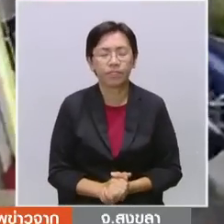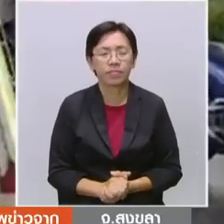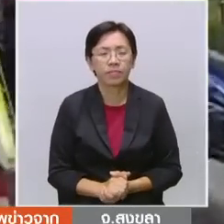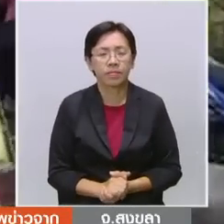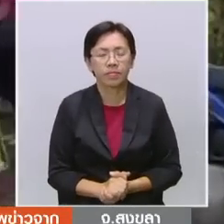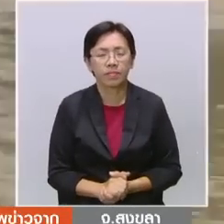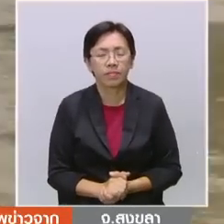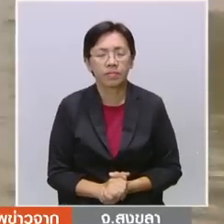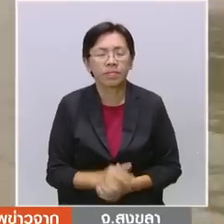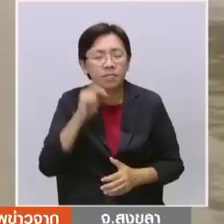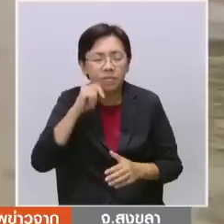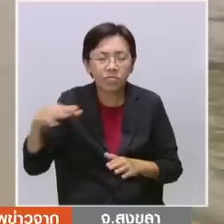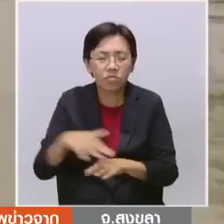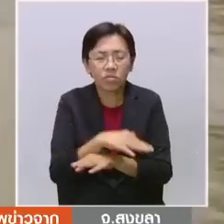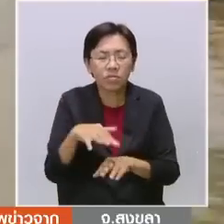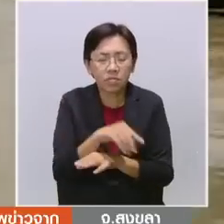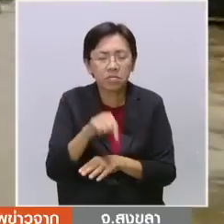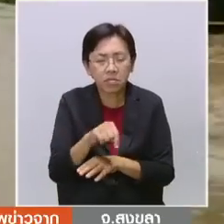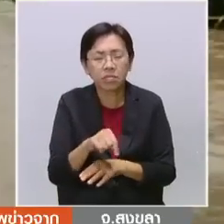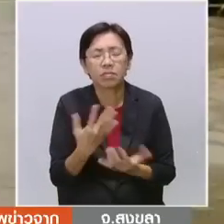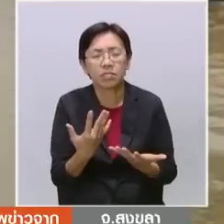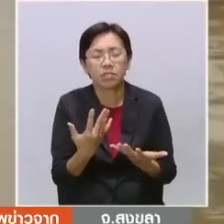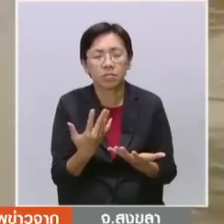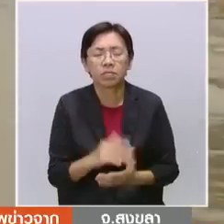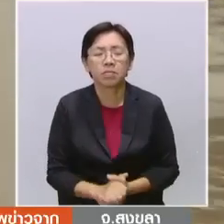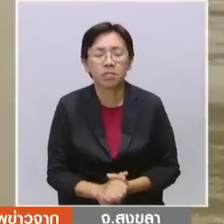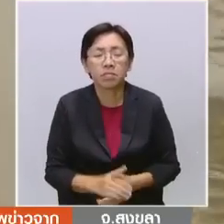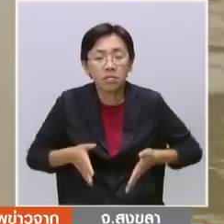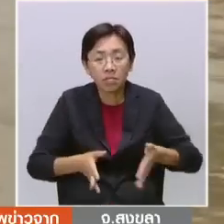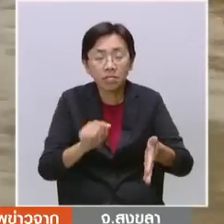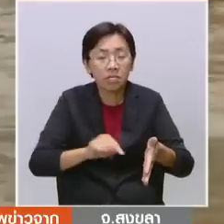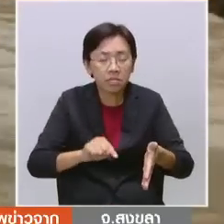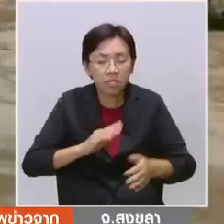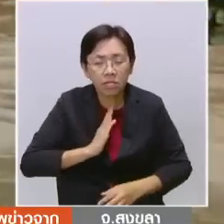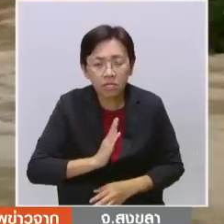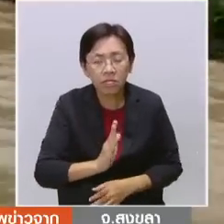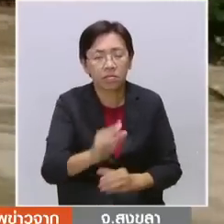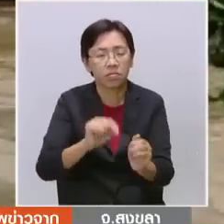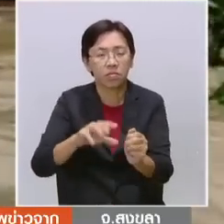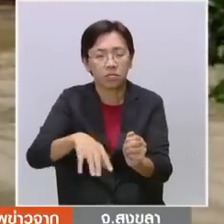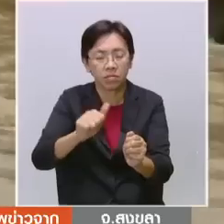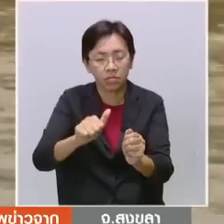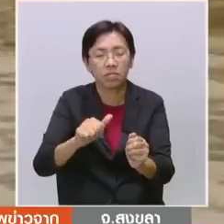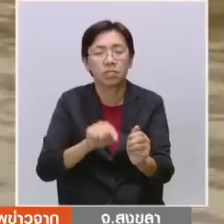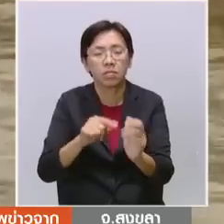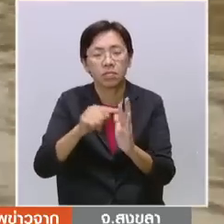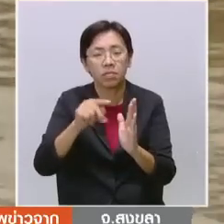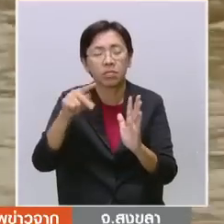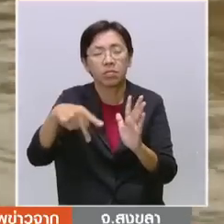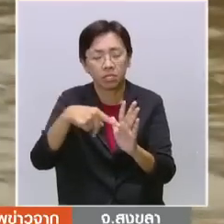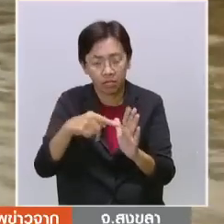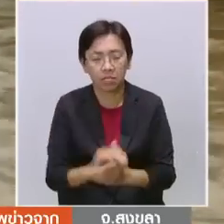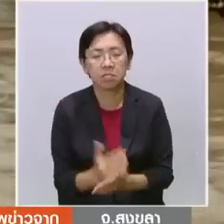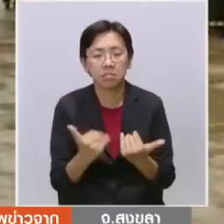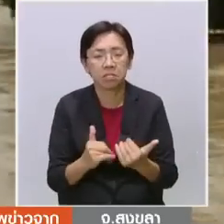บางน้ำไหลเข้าท่วมถนนบ้านโคกต้นพรวนค่ะเป็นเส้นทางที่จะออกไปยังตัวเมืองอำเภอเทพาทำ